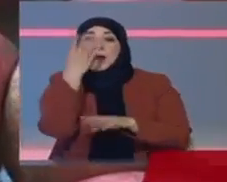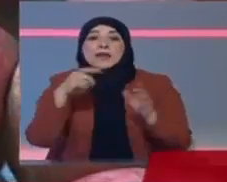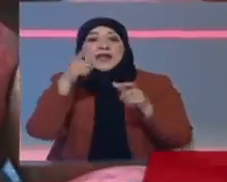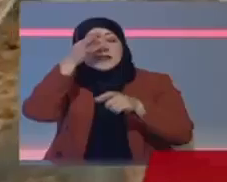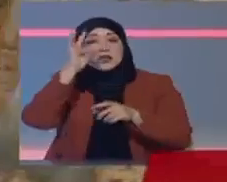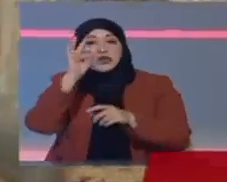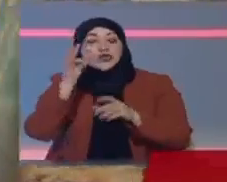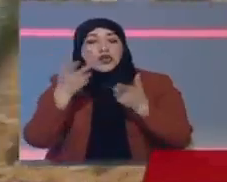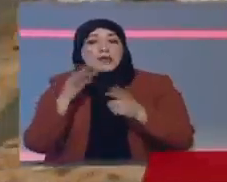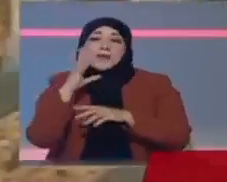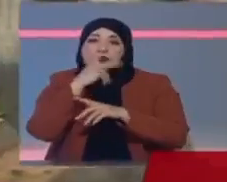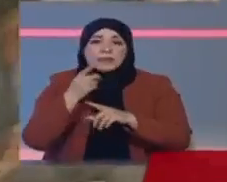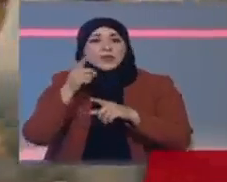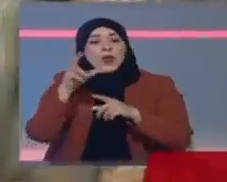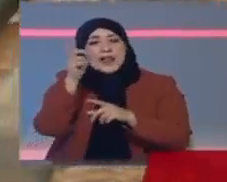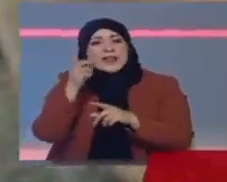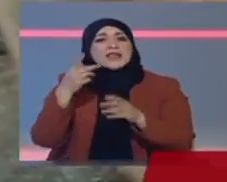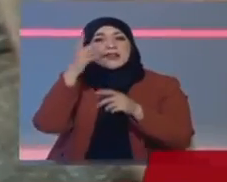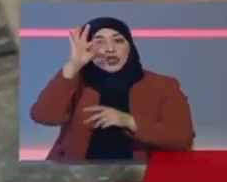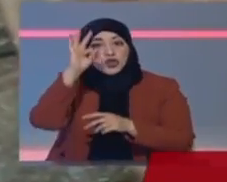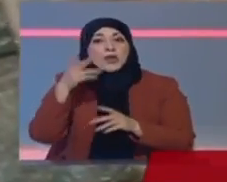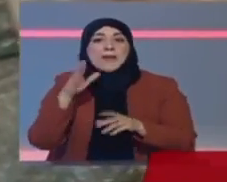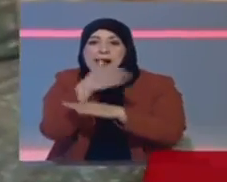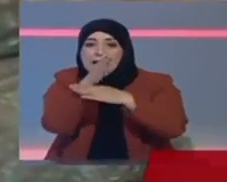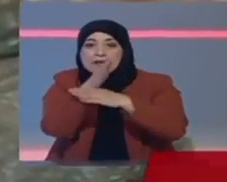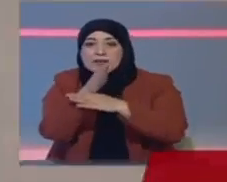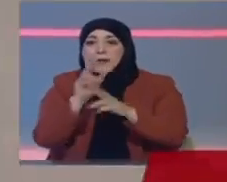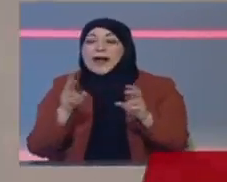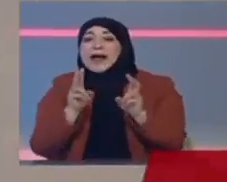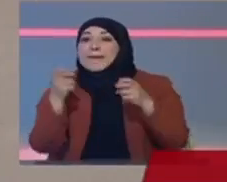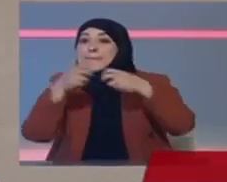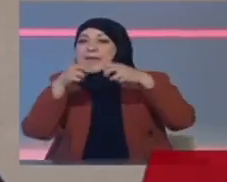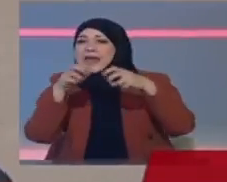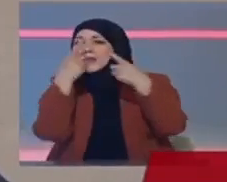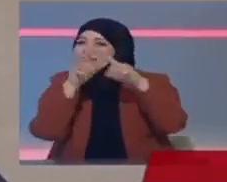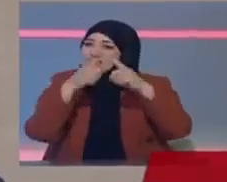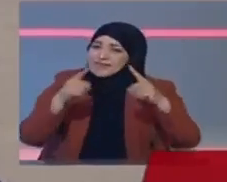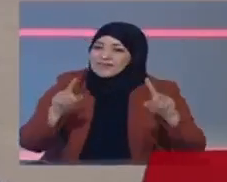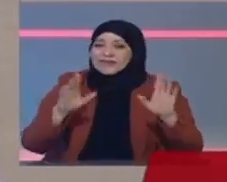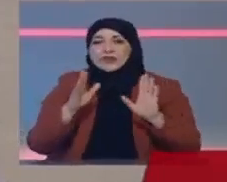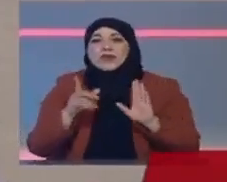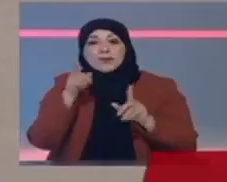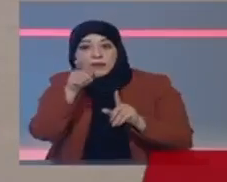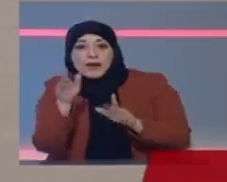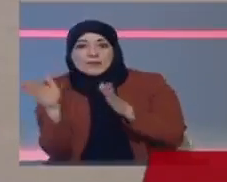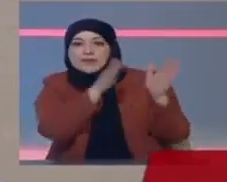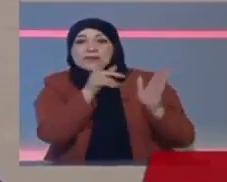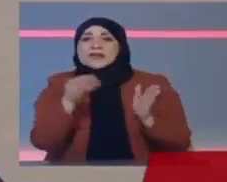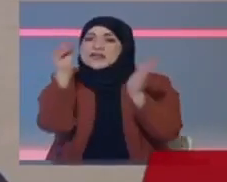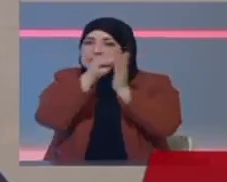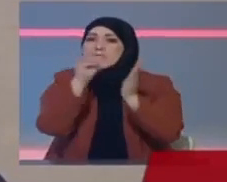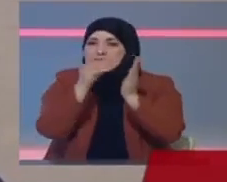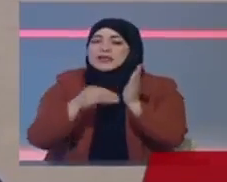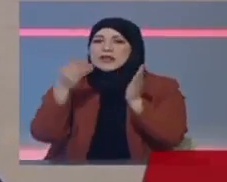ثلاثين طنا من الاسماء مع ارتفاع ملحوظ في الاصفر يعتبر تزويد عادي ومريح